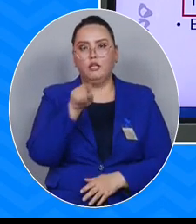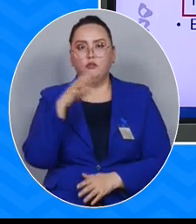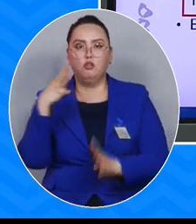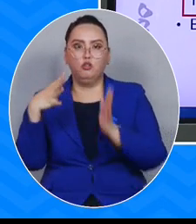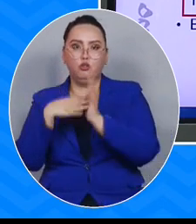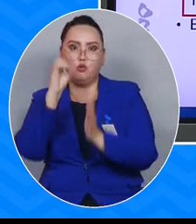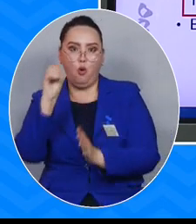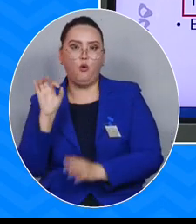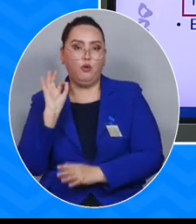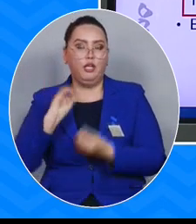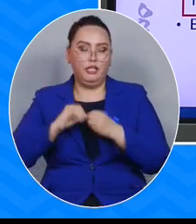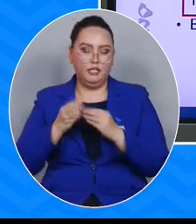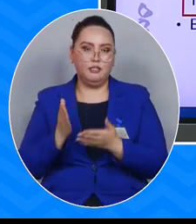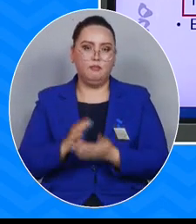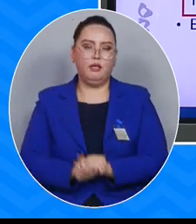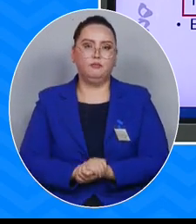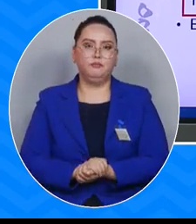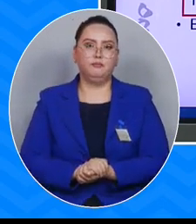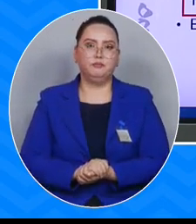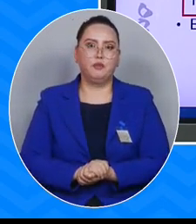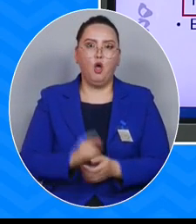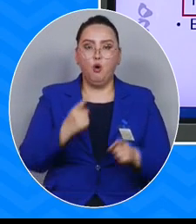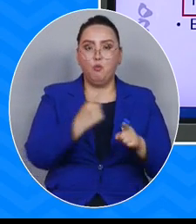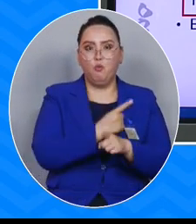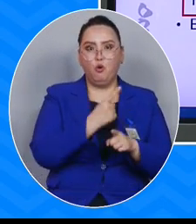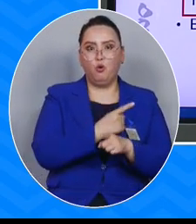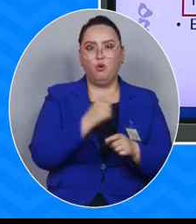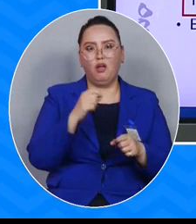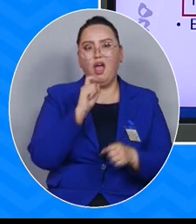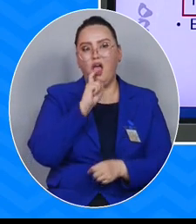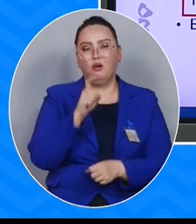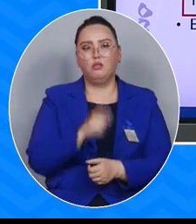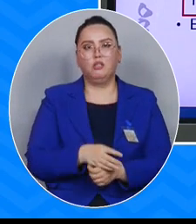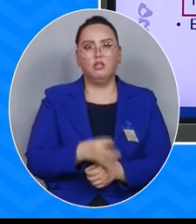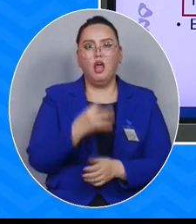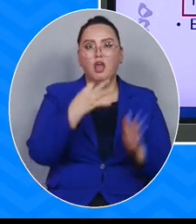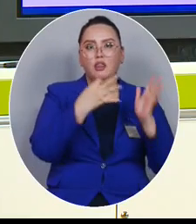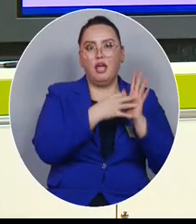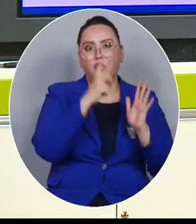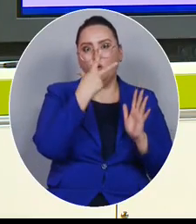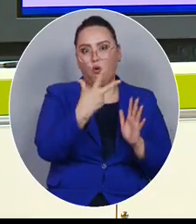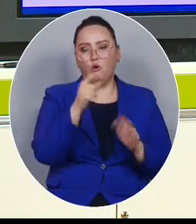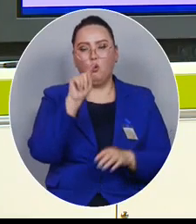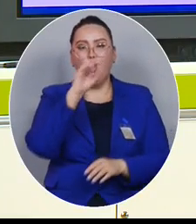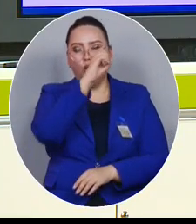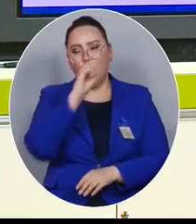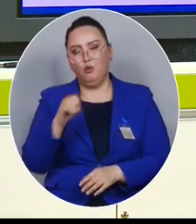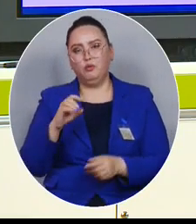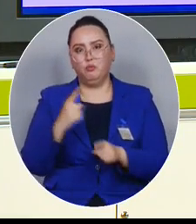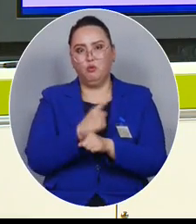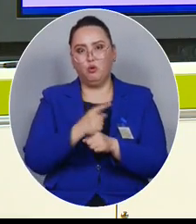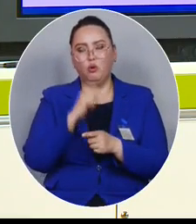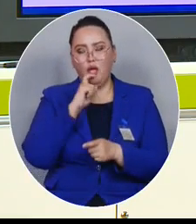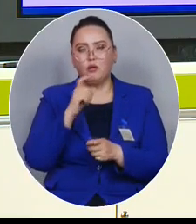өмніх мэдээллөөдэг юрүхээлэн дүүнэх гэсэн эм харуултөөг ол хорондэйн гүрүүйн хэсэн байнаа. Заадхэйр үйлөөдлөөй хорондэйн өчэр шалкаанынг холбажага,